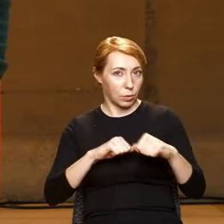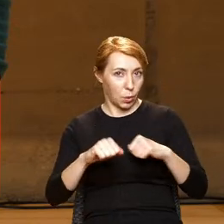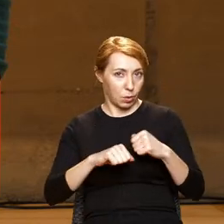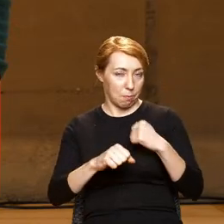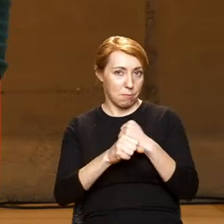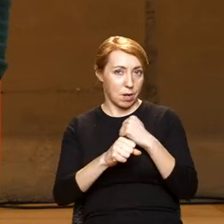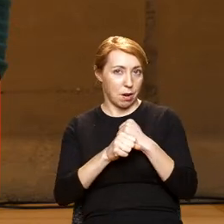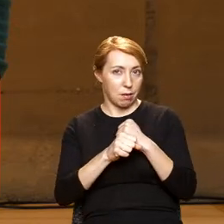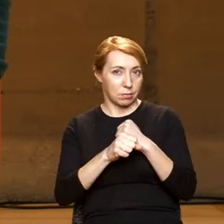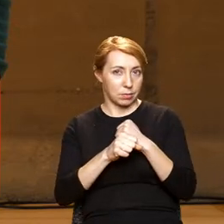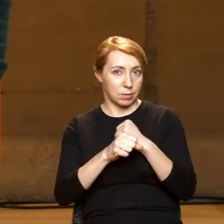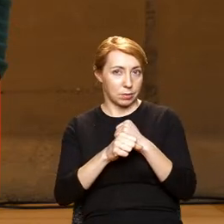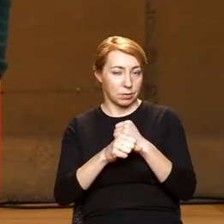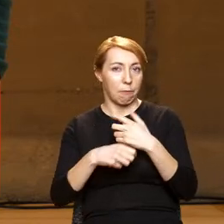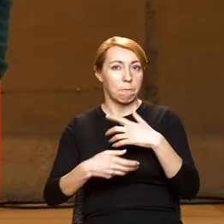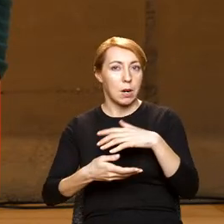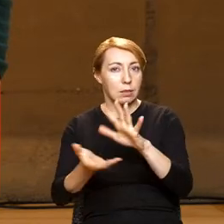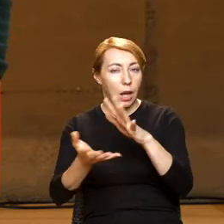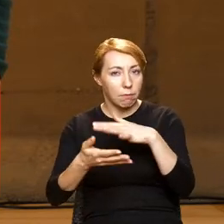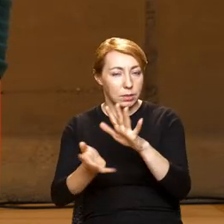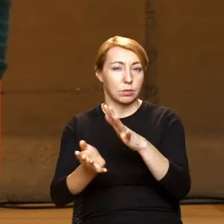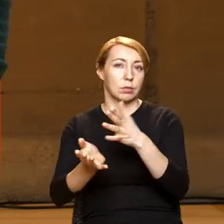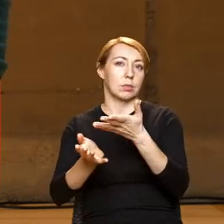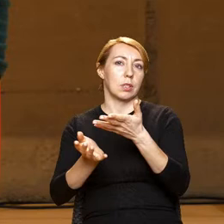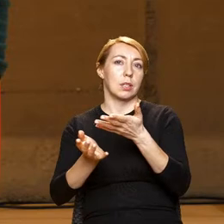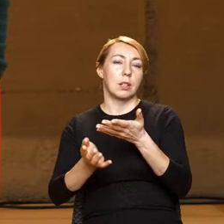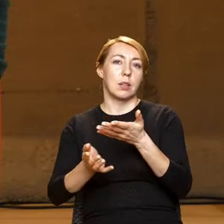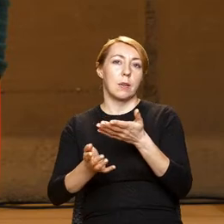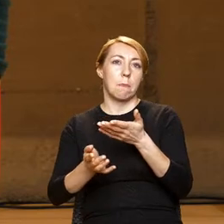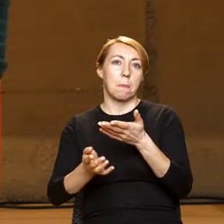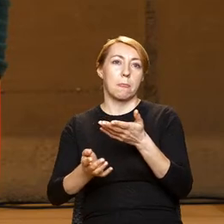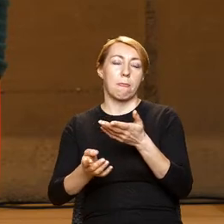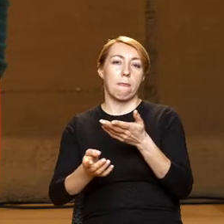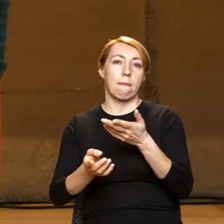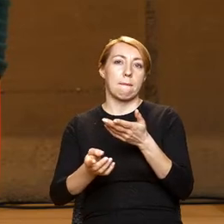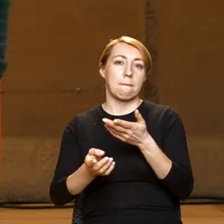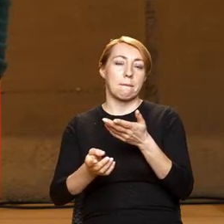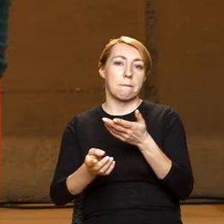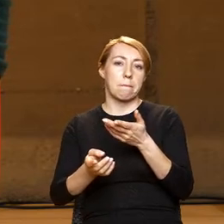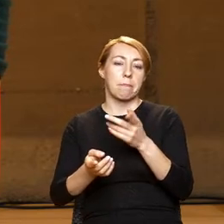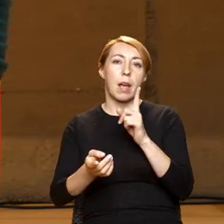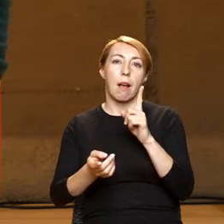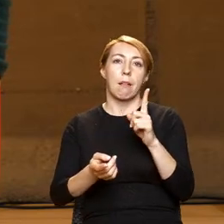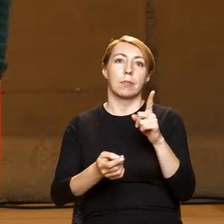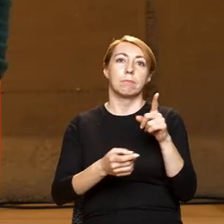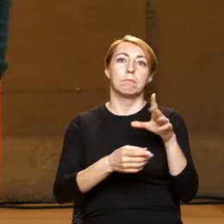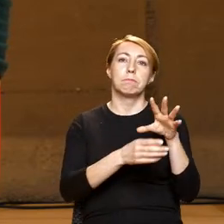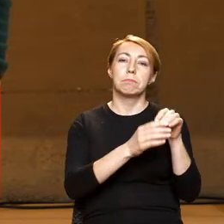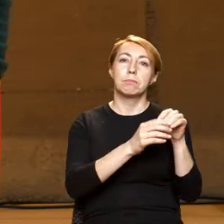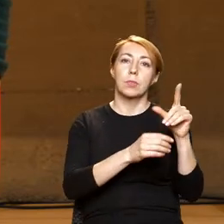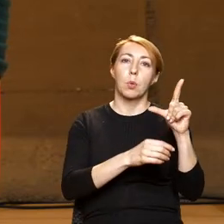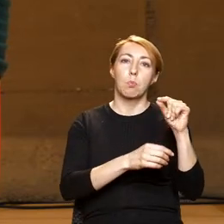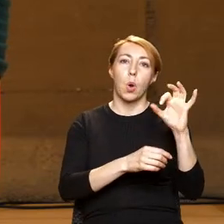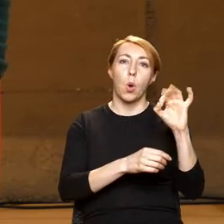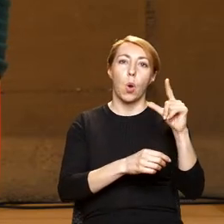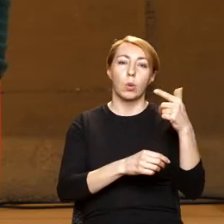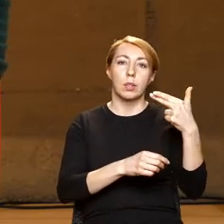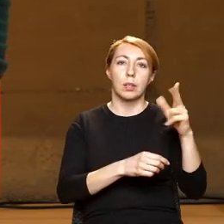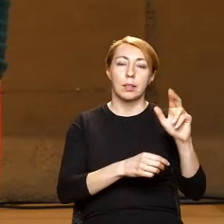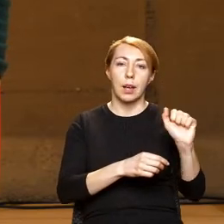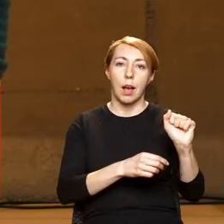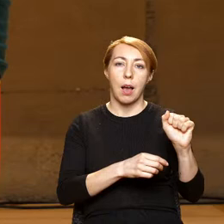prac wydawniczych, chociaż do Poloniki już pani